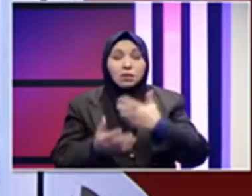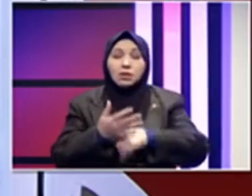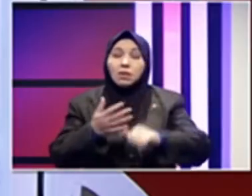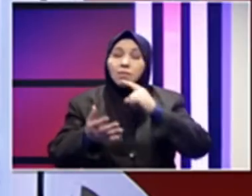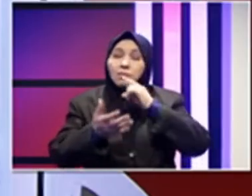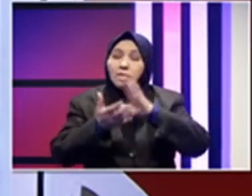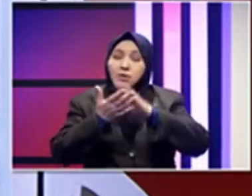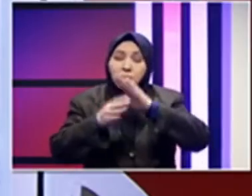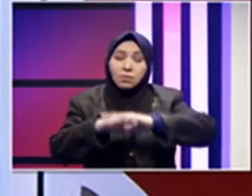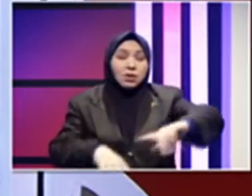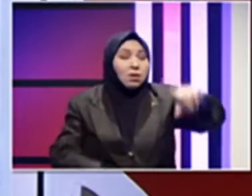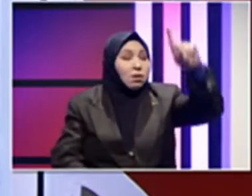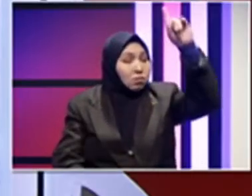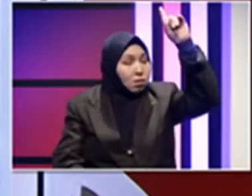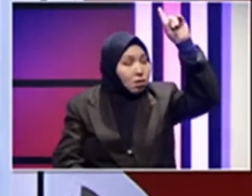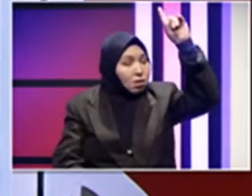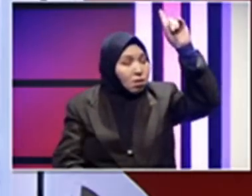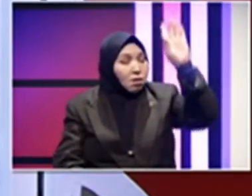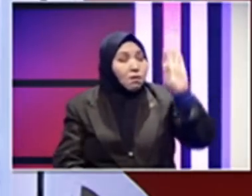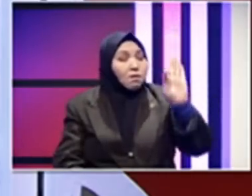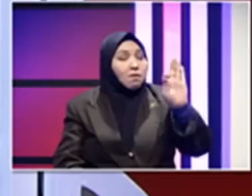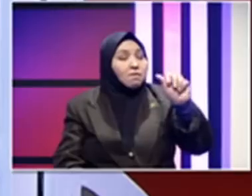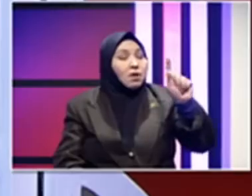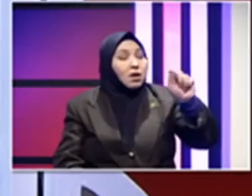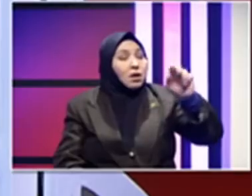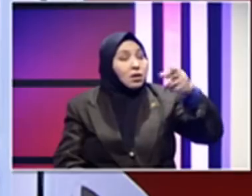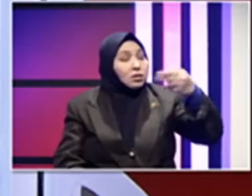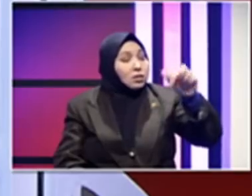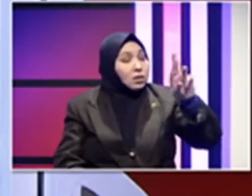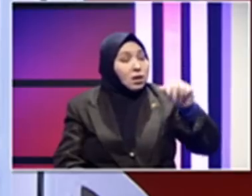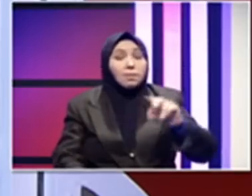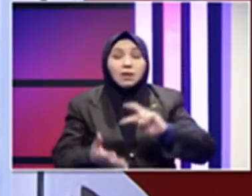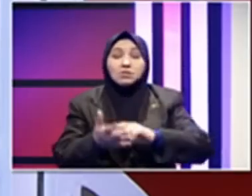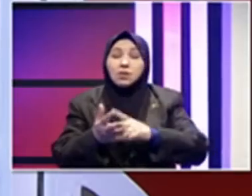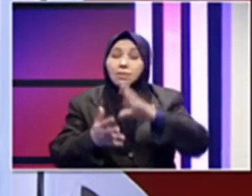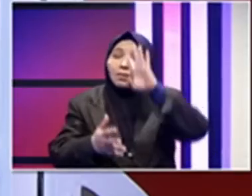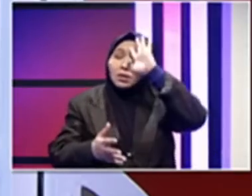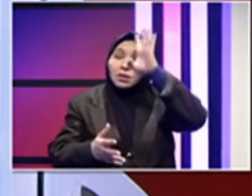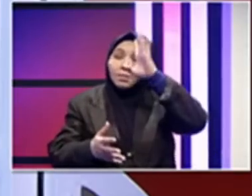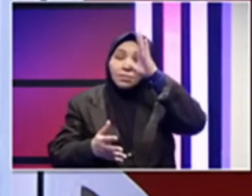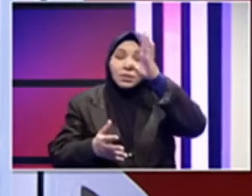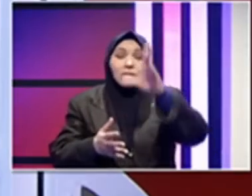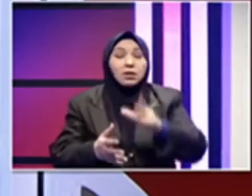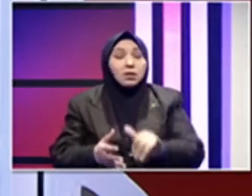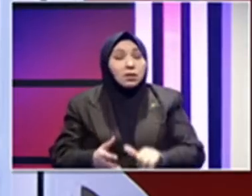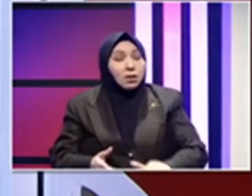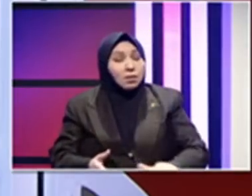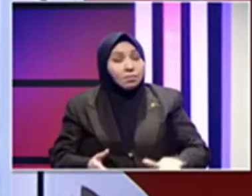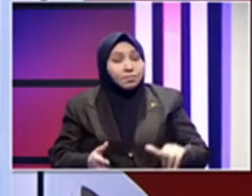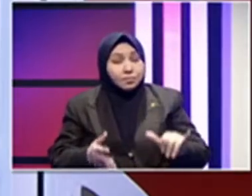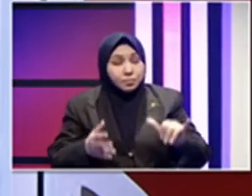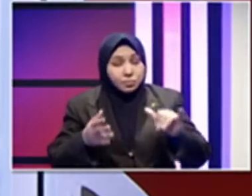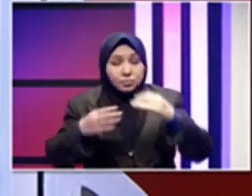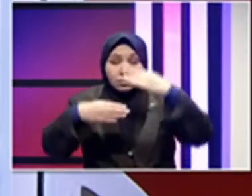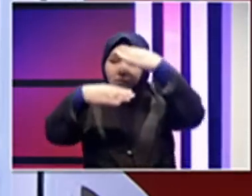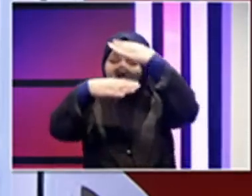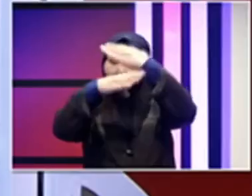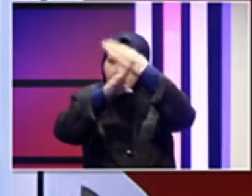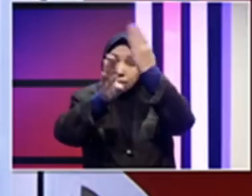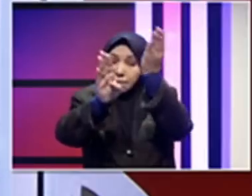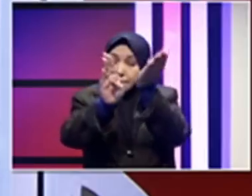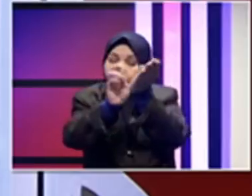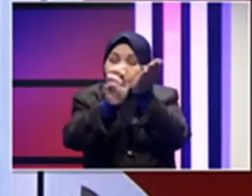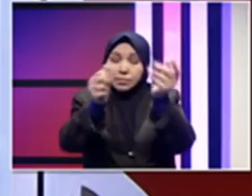daripada Allah Subhanahu Taala sebagai Fatir. Apa maksud Fatir? Iaitu pencipta yang membentuk dengan cara